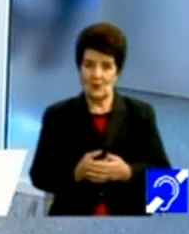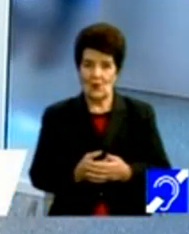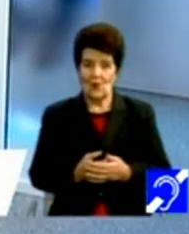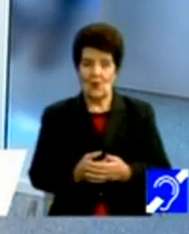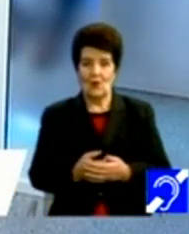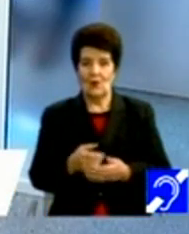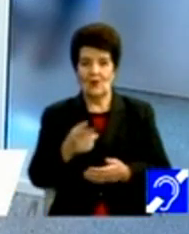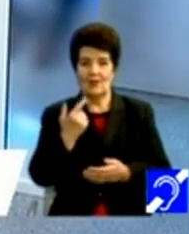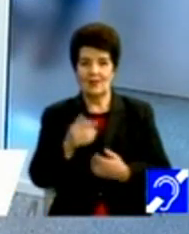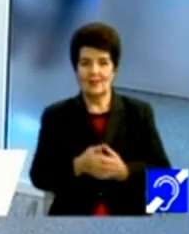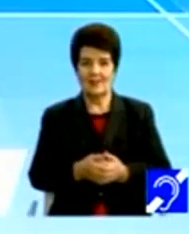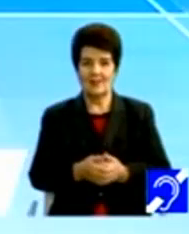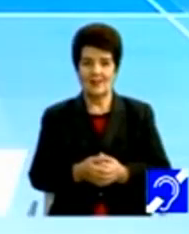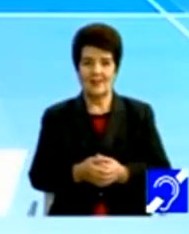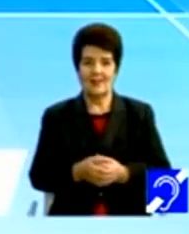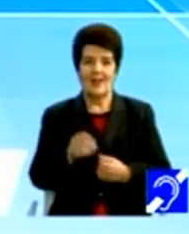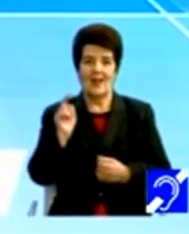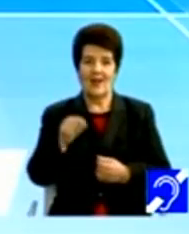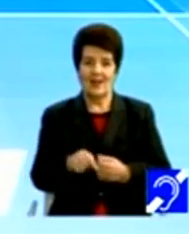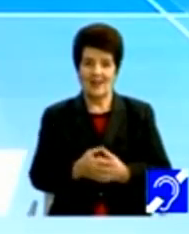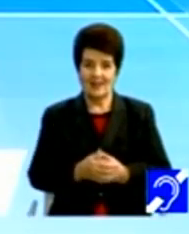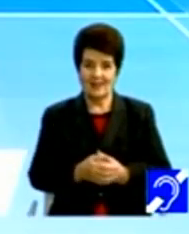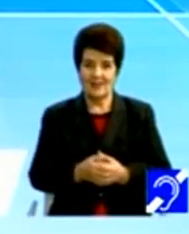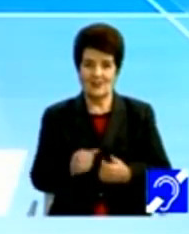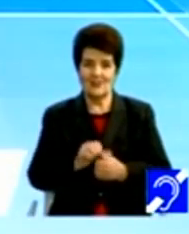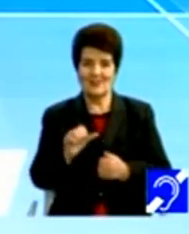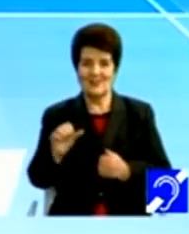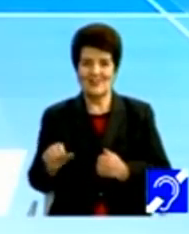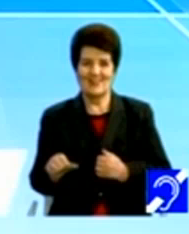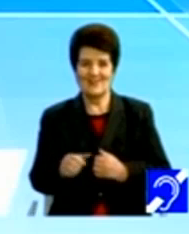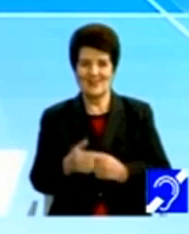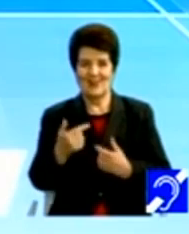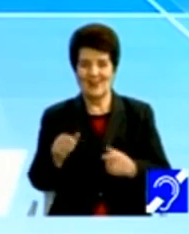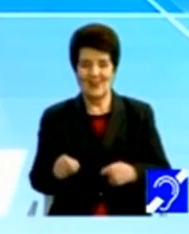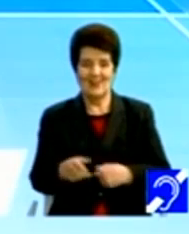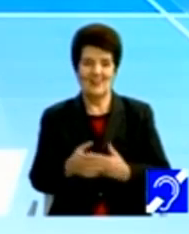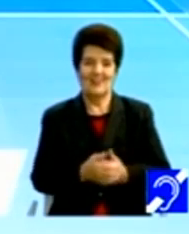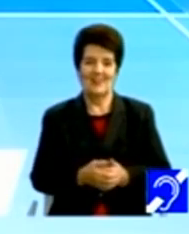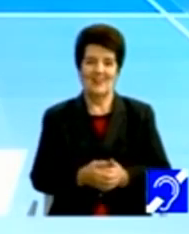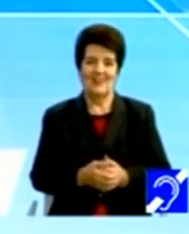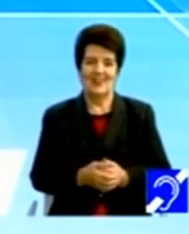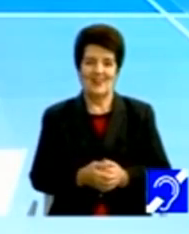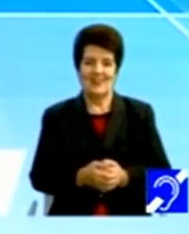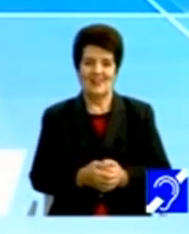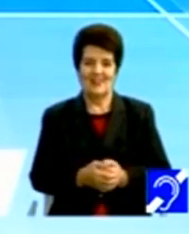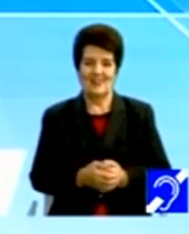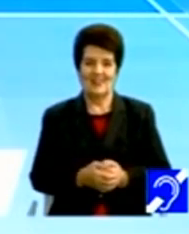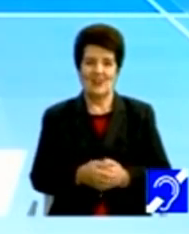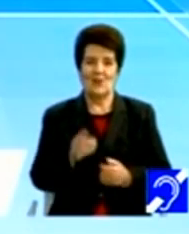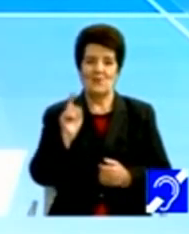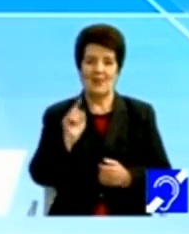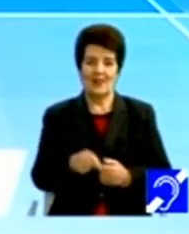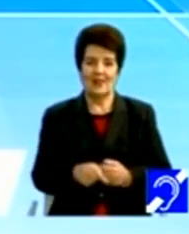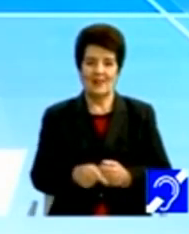însemna privirea asta? Nu, am vrut să zic că aici s-au separat apele, hai să zicem. V-am spus așa că aveți și diferențe, că e prea... Aici